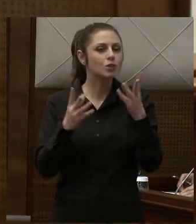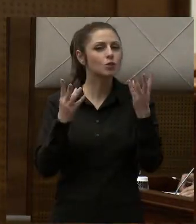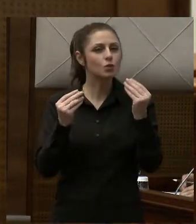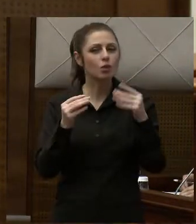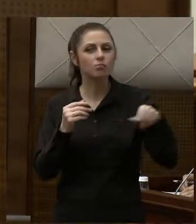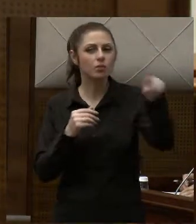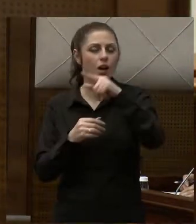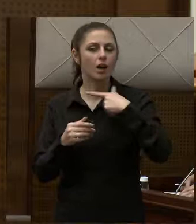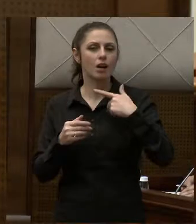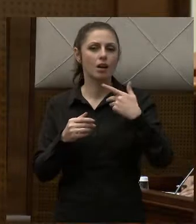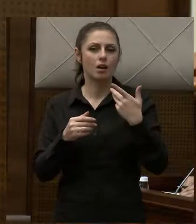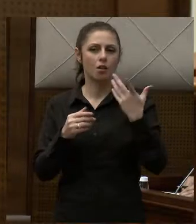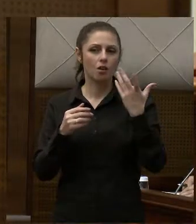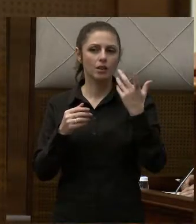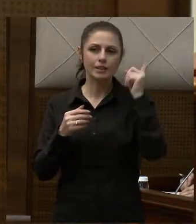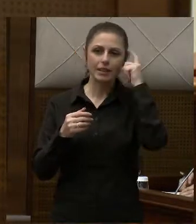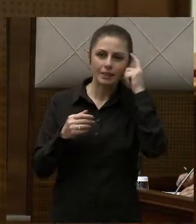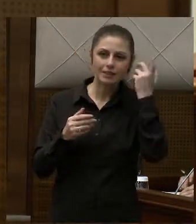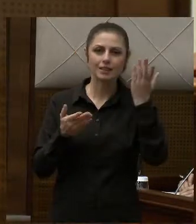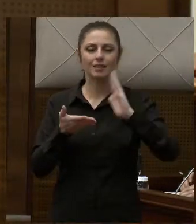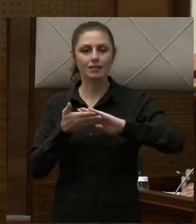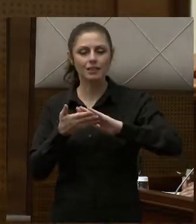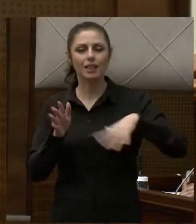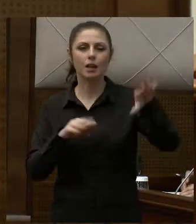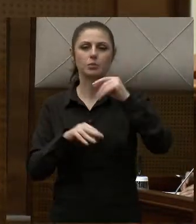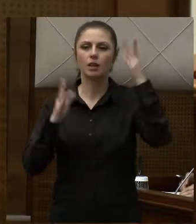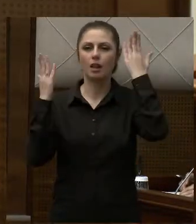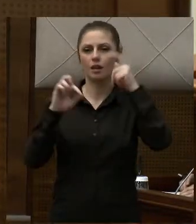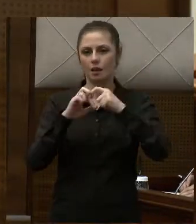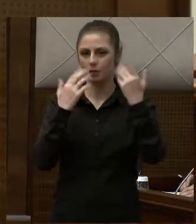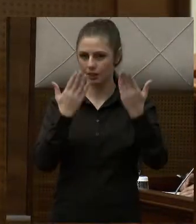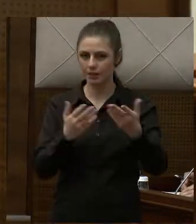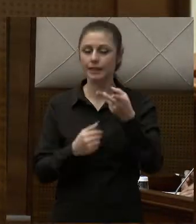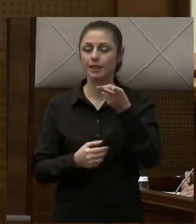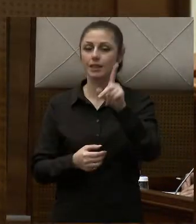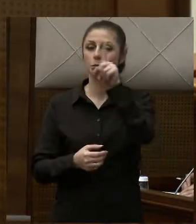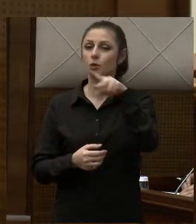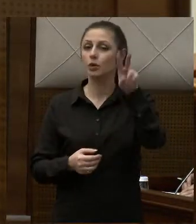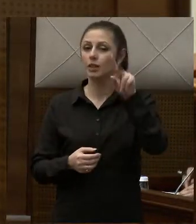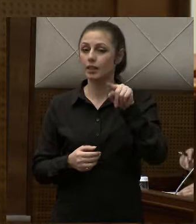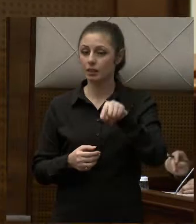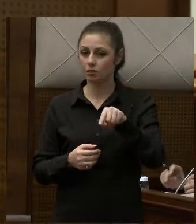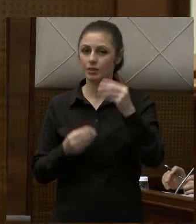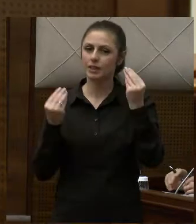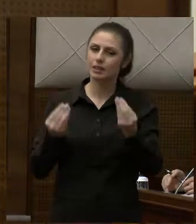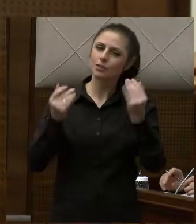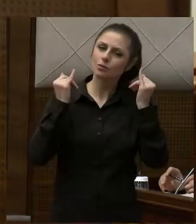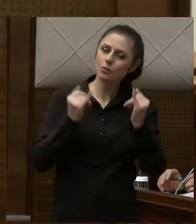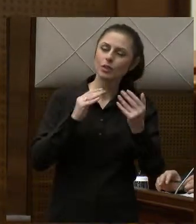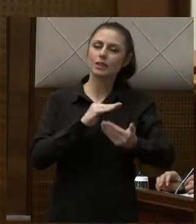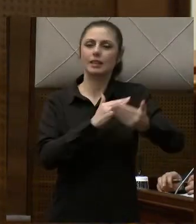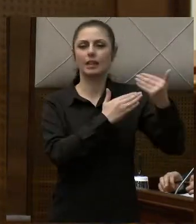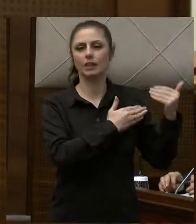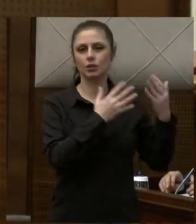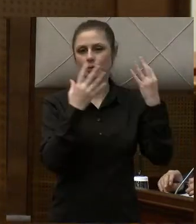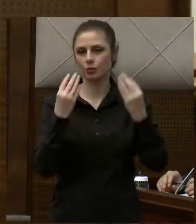Türk halkından olan geçmişlerimize de Allah rahmet eylesin diyorum. 2017 yılımızı iyisiyle kötüsüyle geride bıraktık